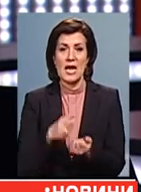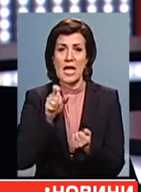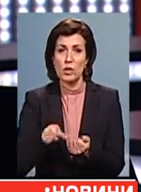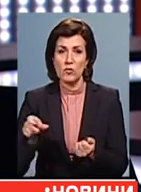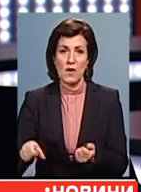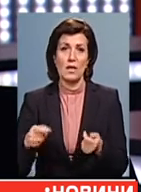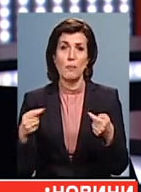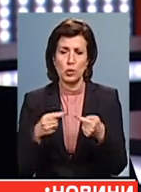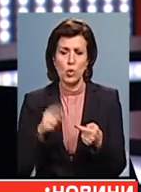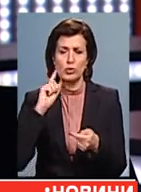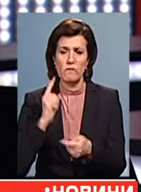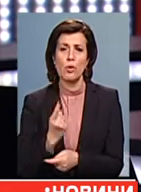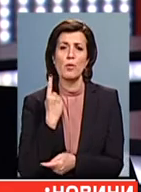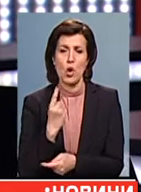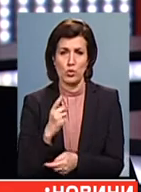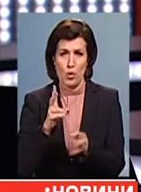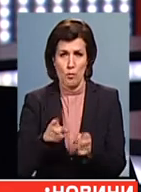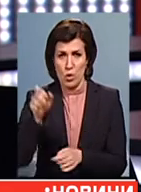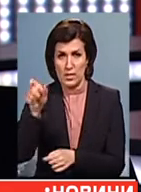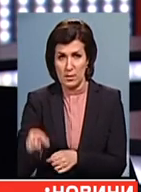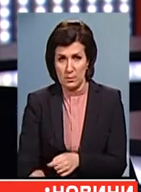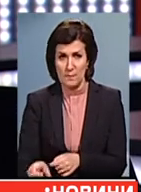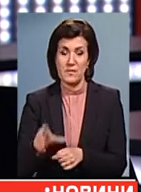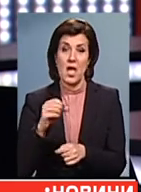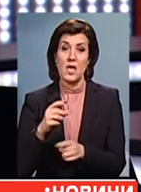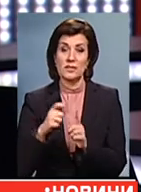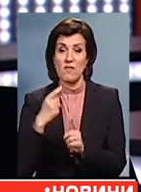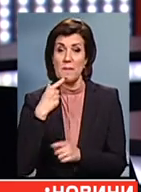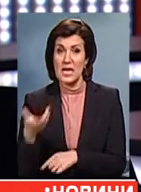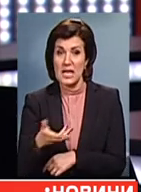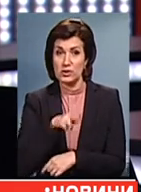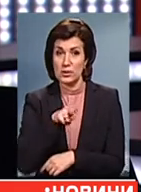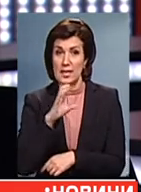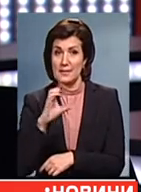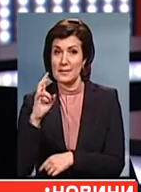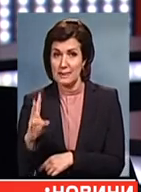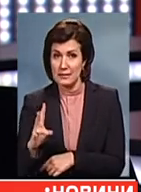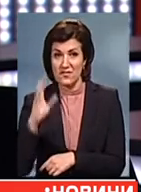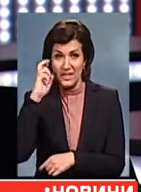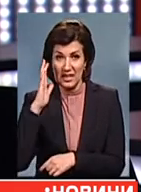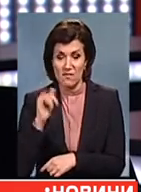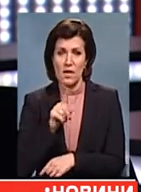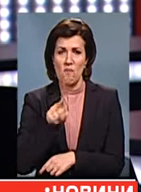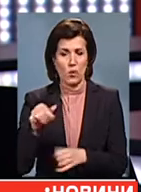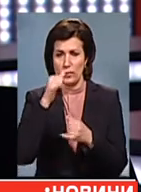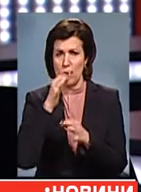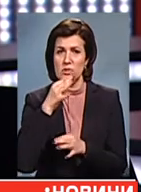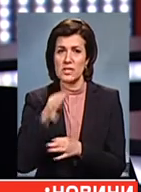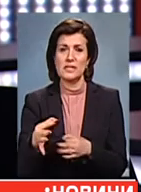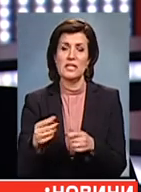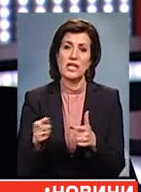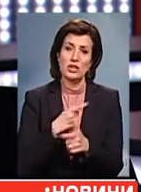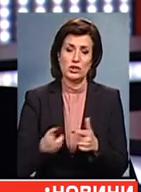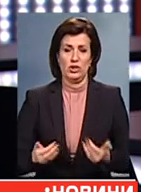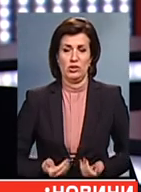точно відомо про одного потерпілого, утім, за словами речниці ДСНС у Києві Світлани Водолаги, вони не можуть сказати, чи